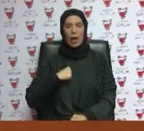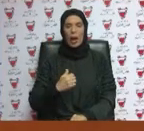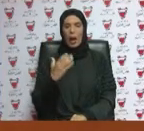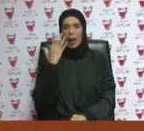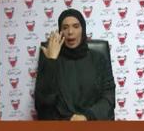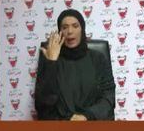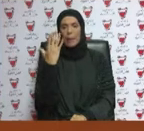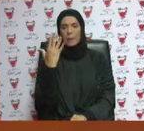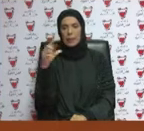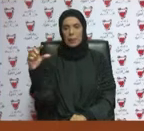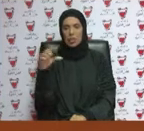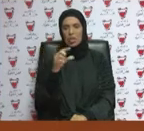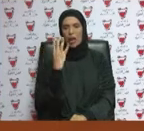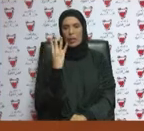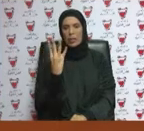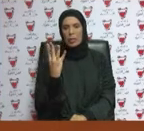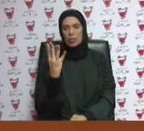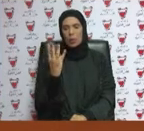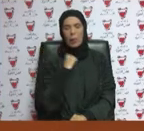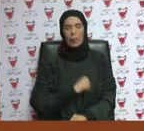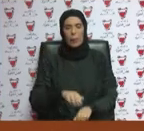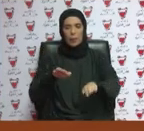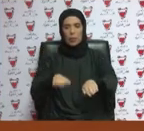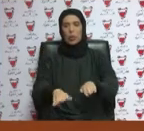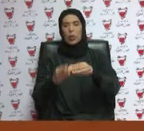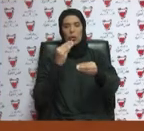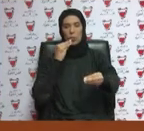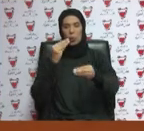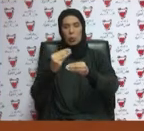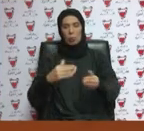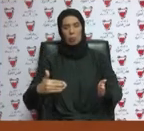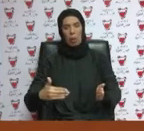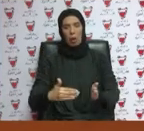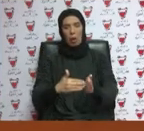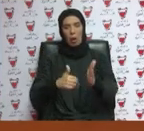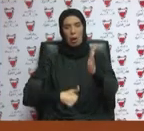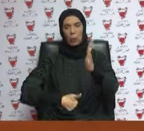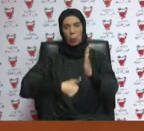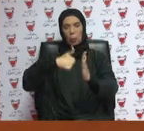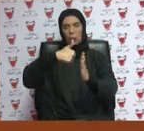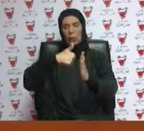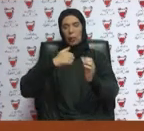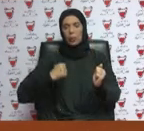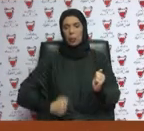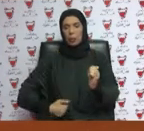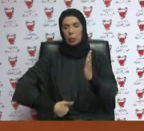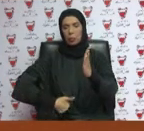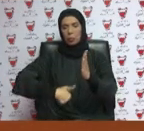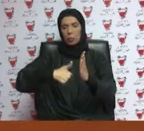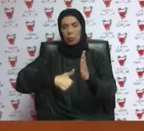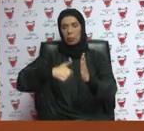أبريل كل عام، يثمن مجلس الشورى ما حققته مملكة البحرين من نجاح